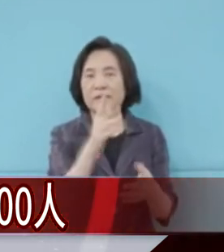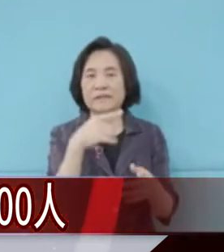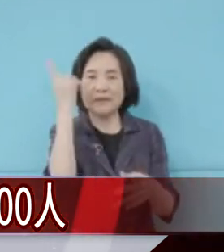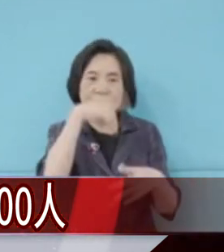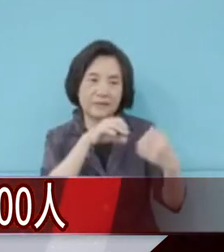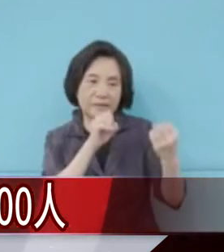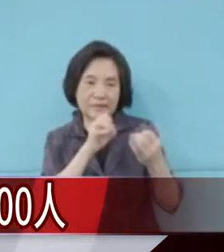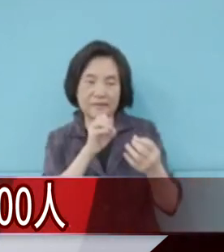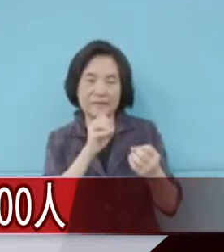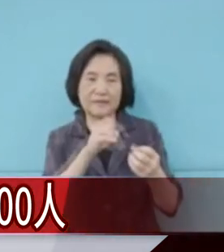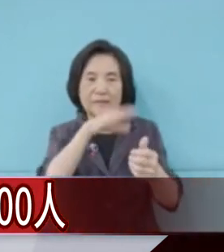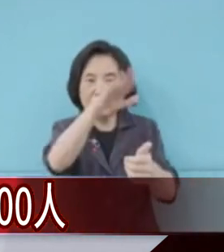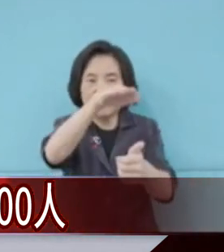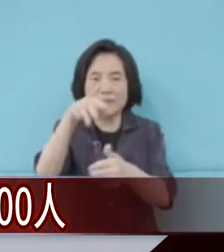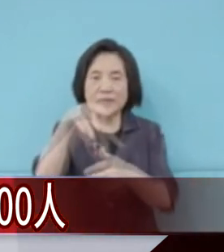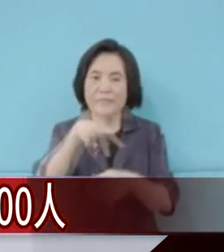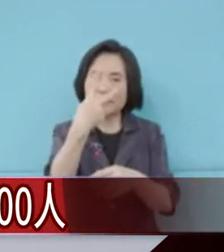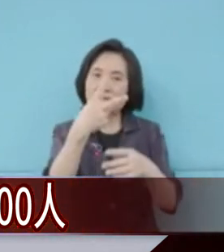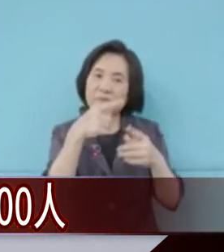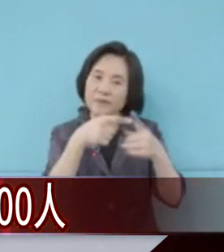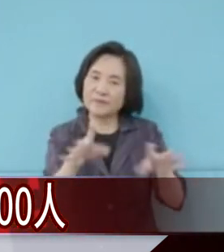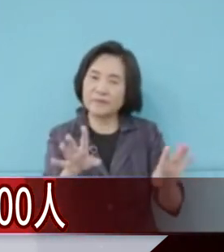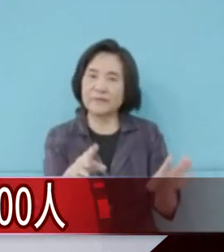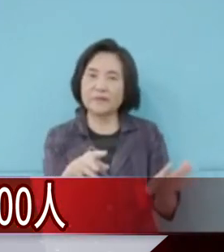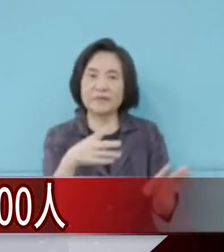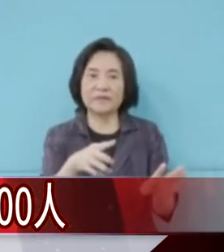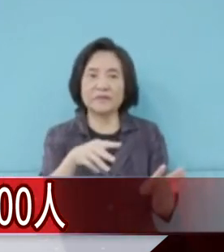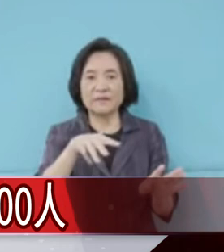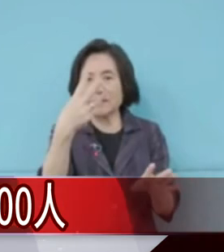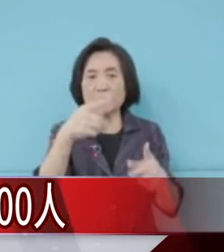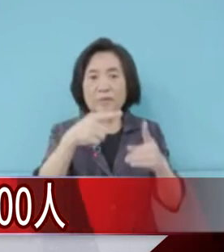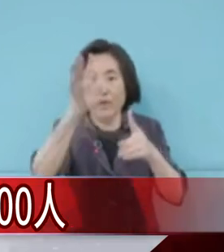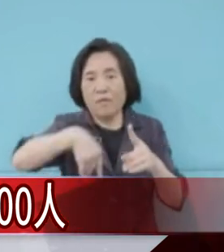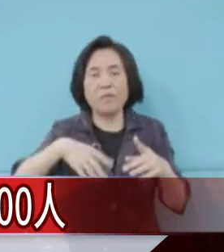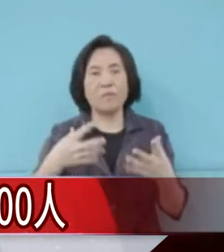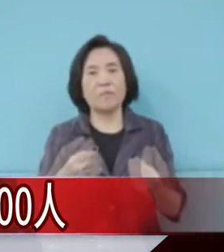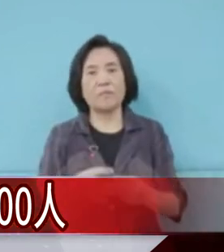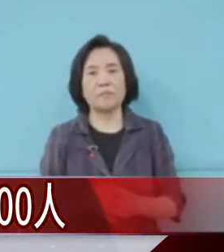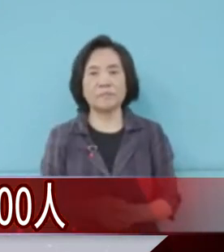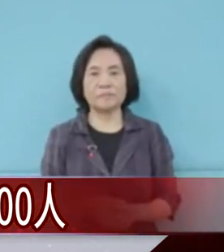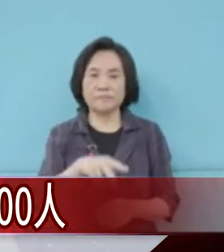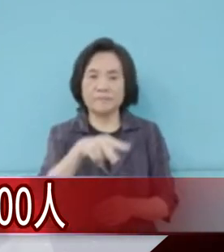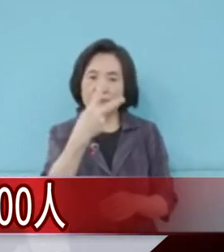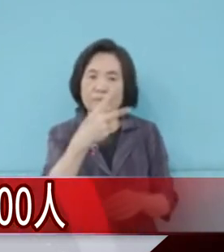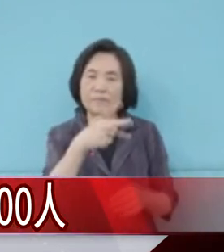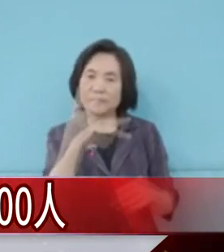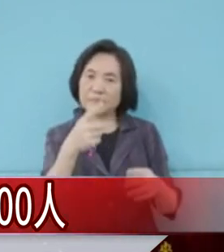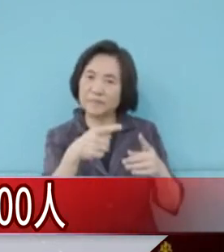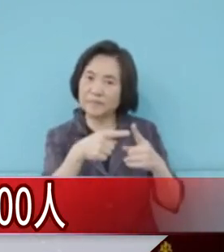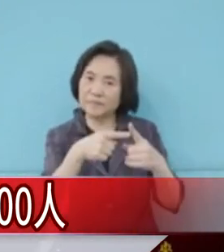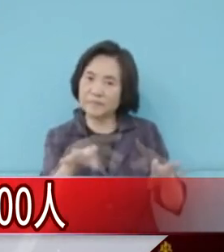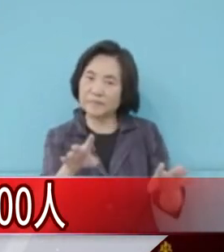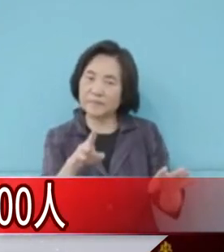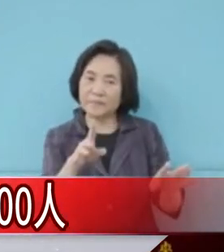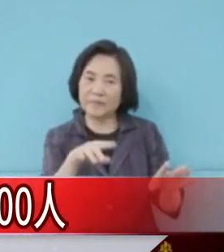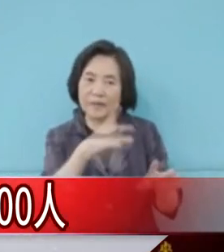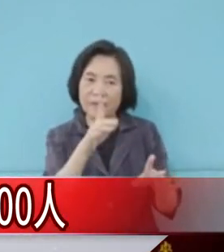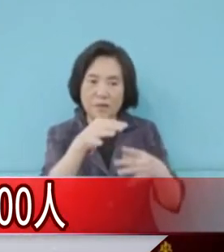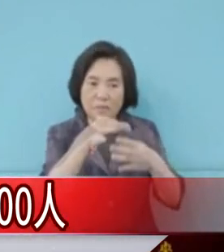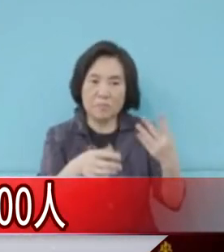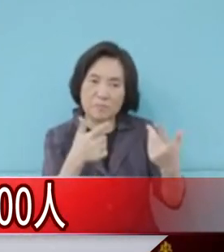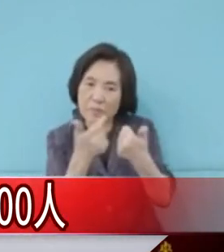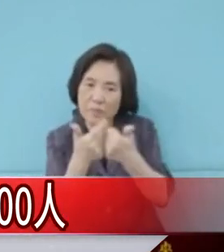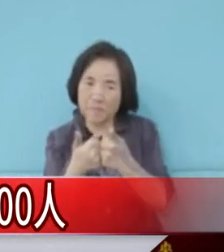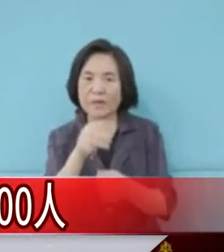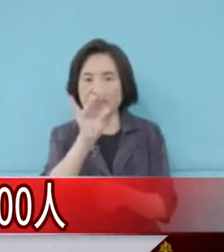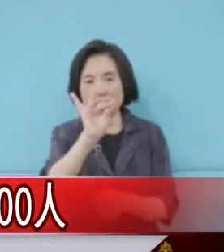面试通知的时候大概是200多人，那中间有300多人没有来，那200多人里面在面试不符合规范大